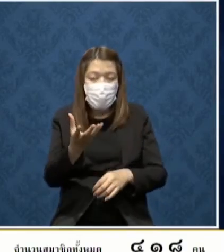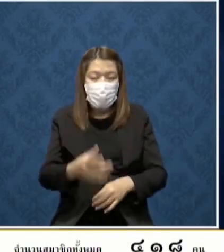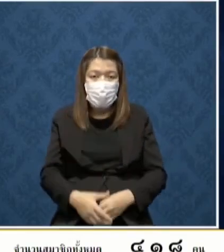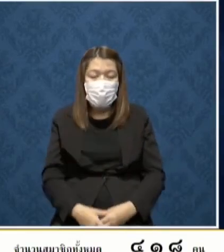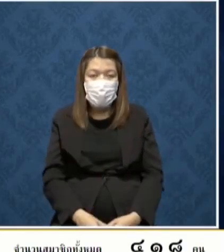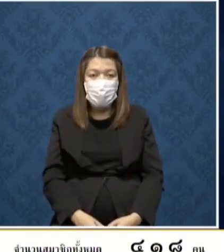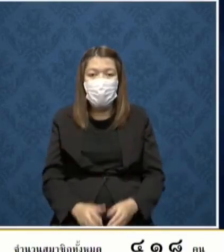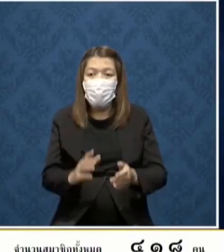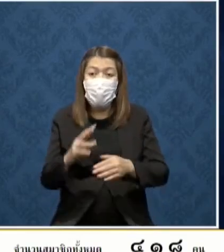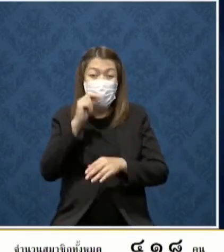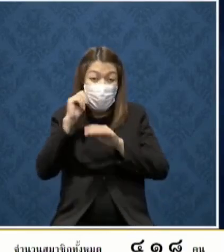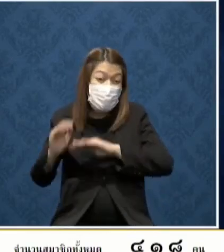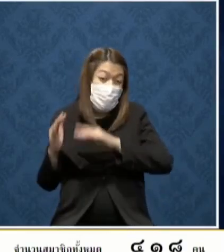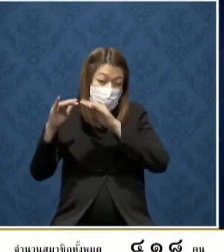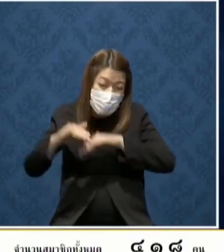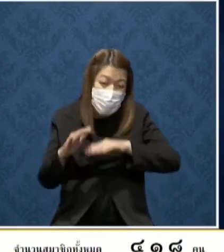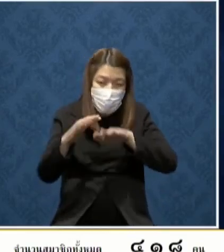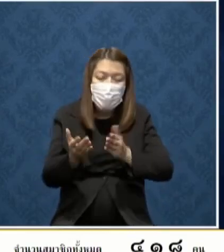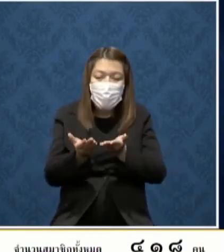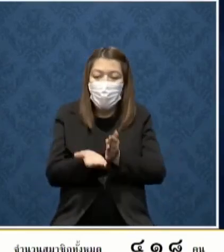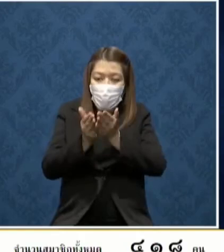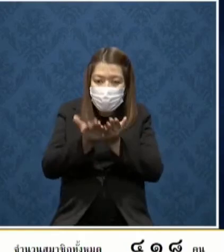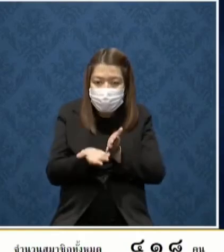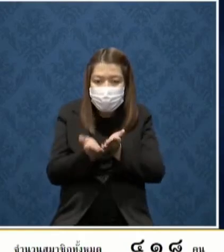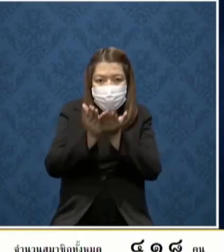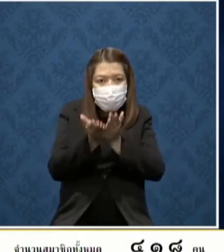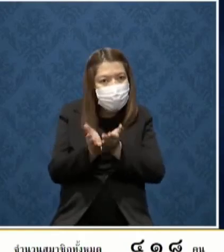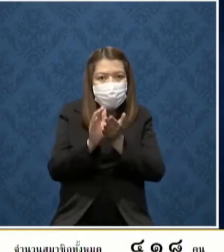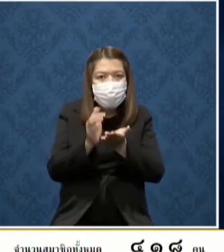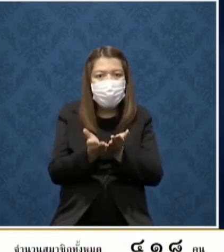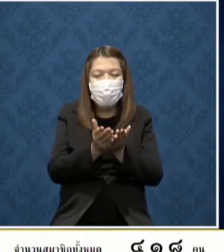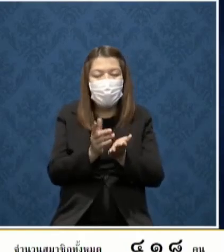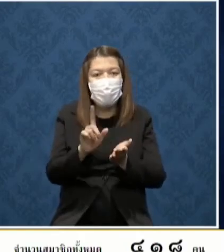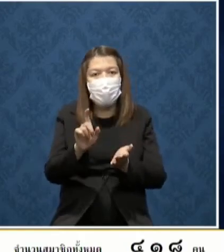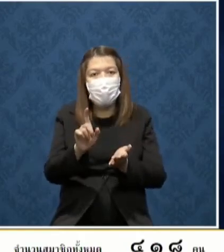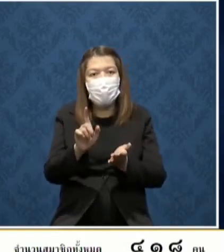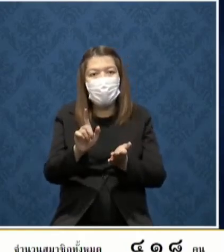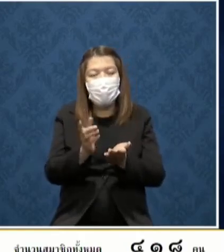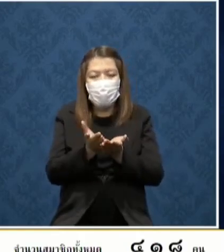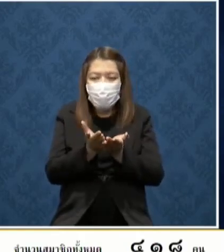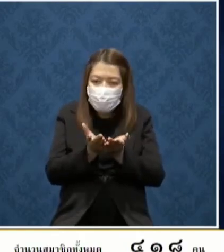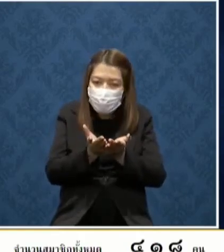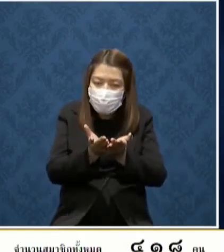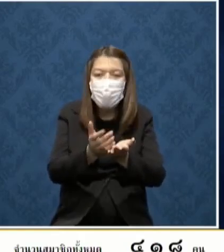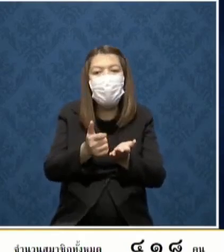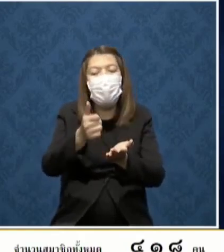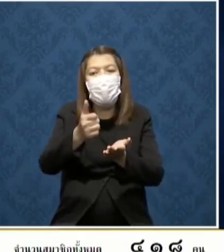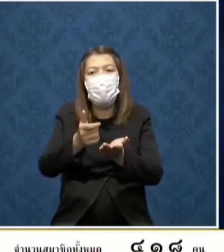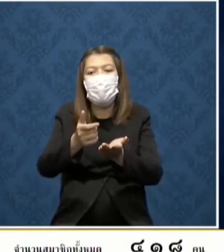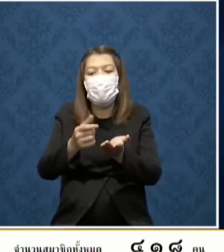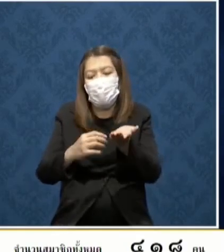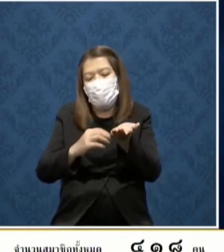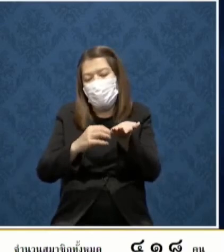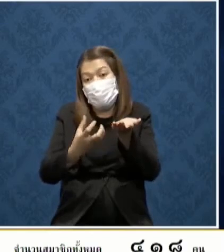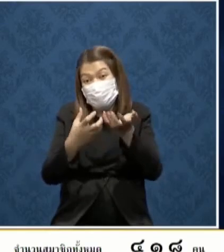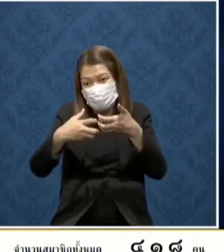ในสภาพทมเครื่องลมแรง แทนที่เหลือจะโทรงน้อยลงมกลบโทรงมากขะทำใหประสทธิภาใการทำงาน